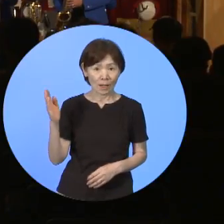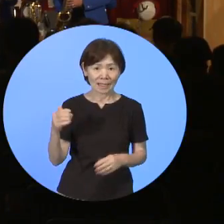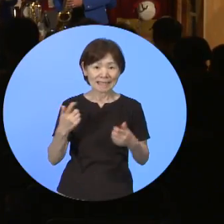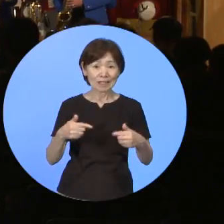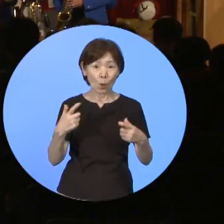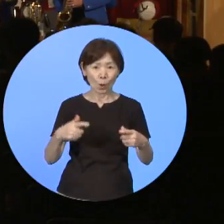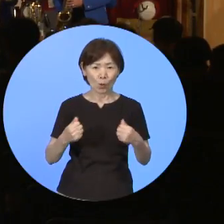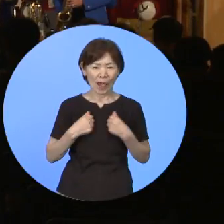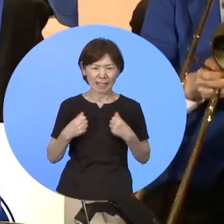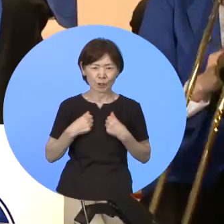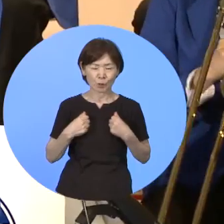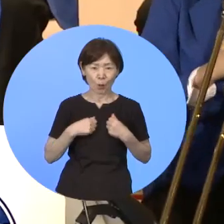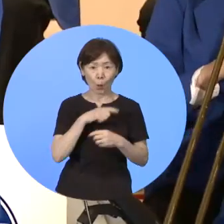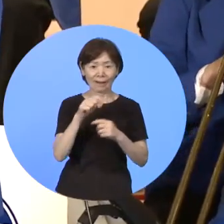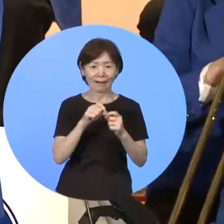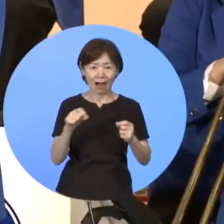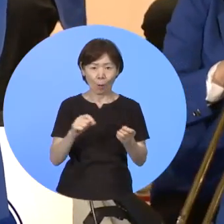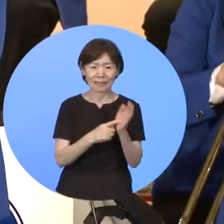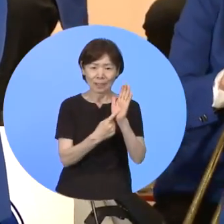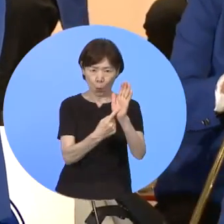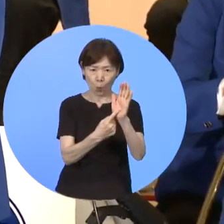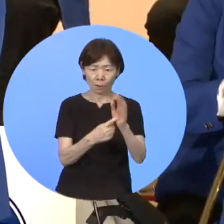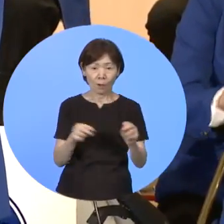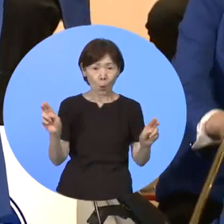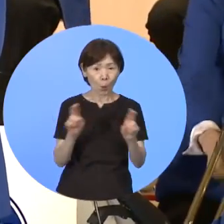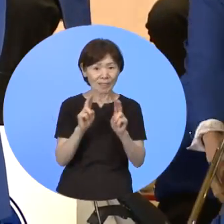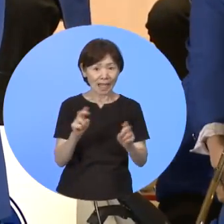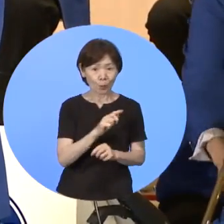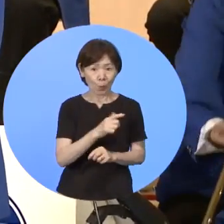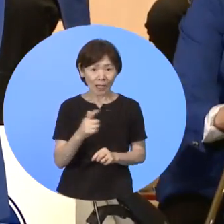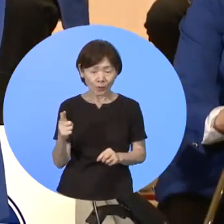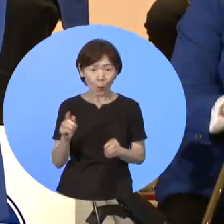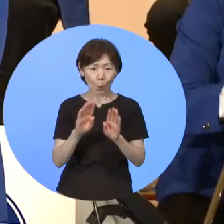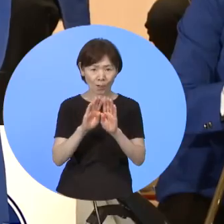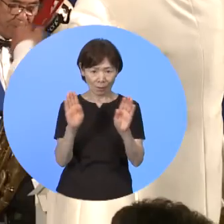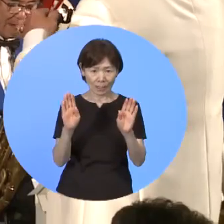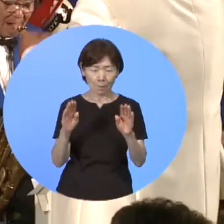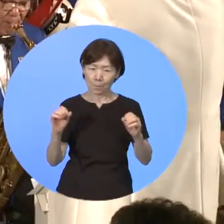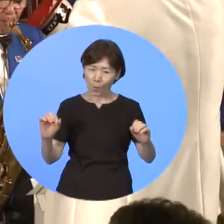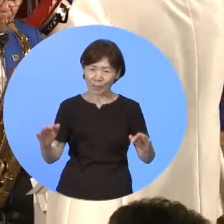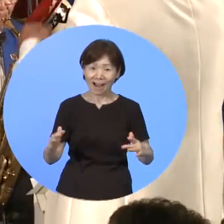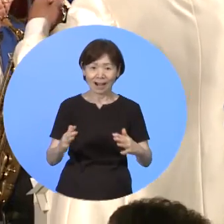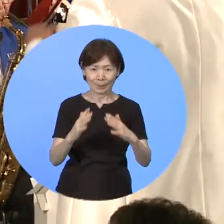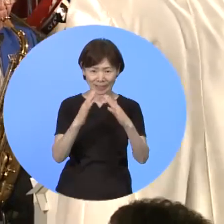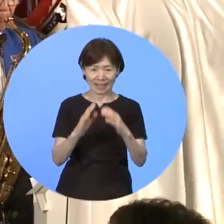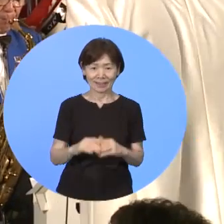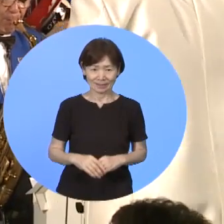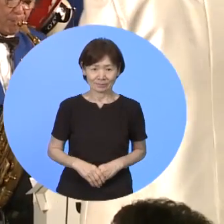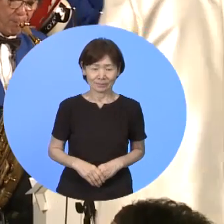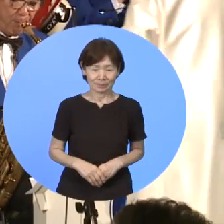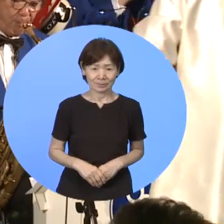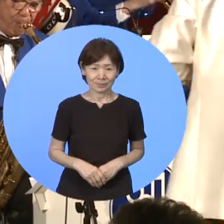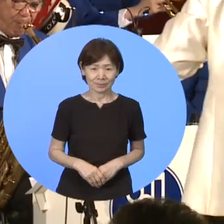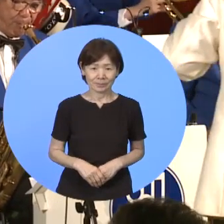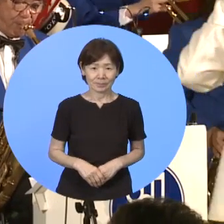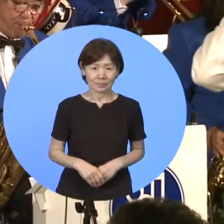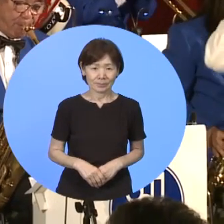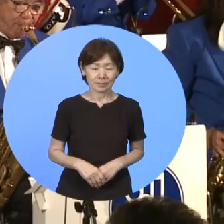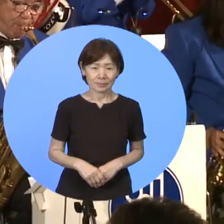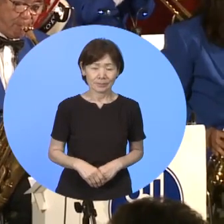は日頃の練習の成果の披露やコンサートなどが行われ、イベントを盛り上げていました。